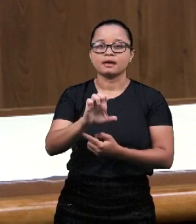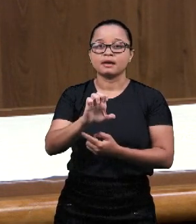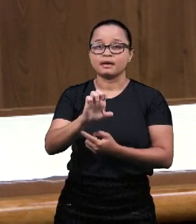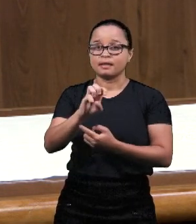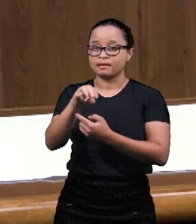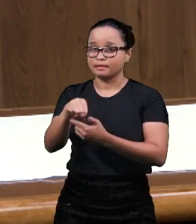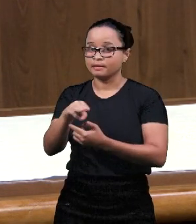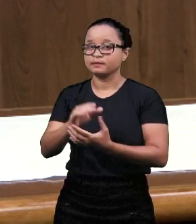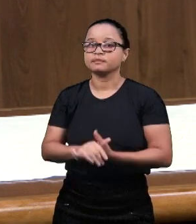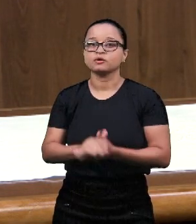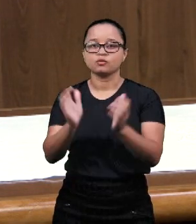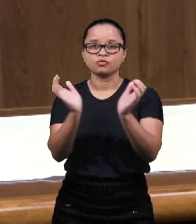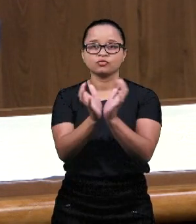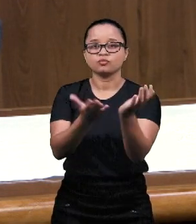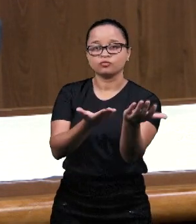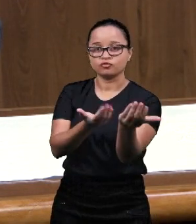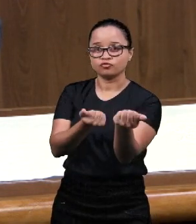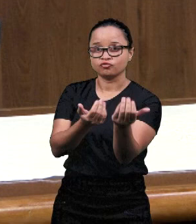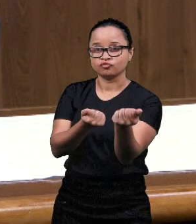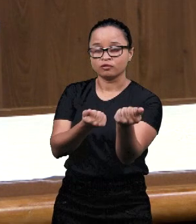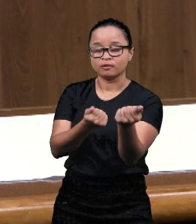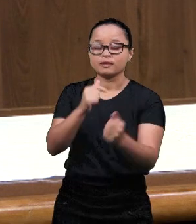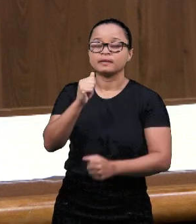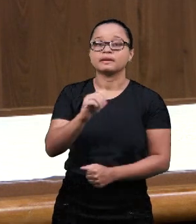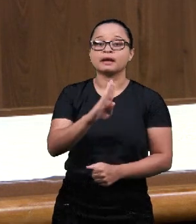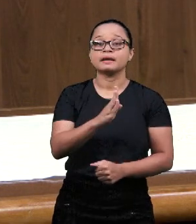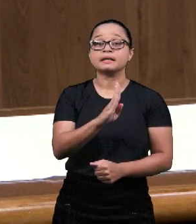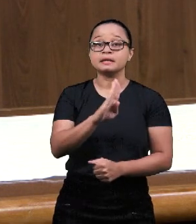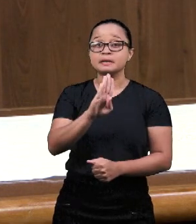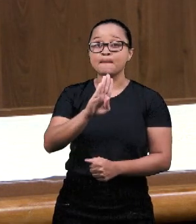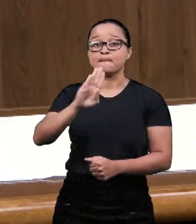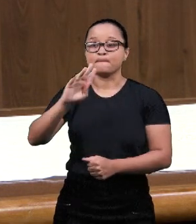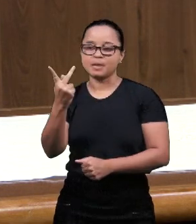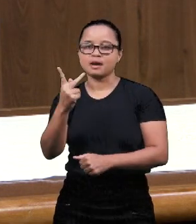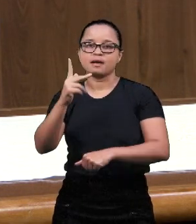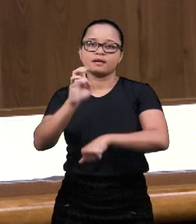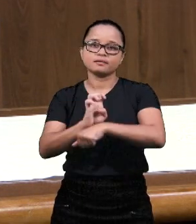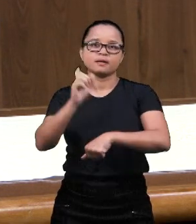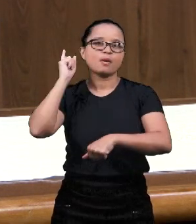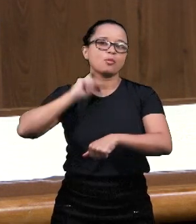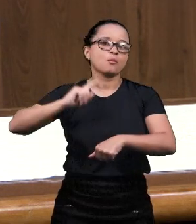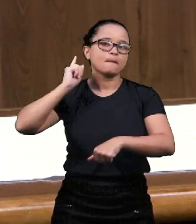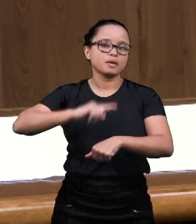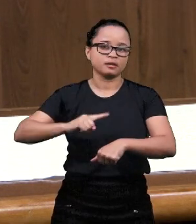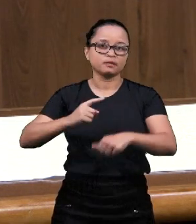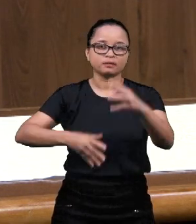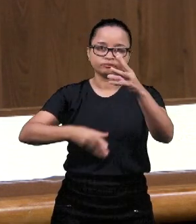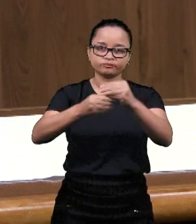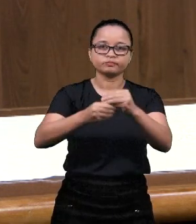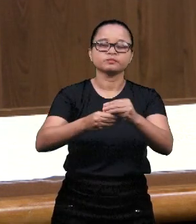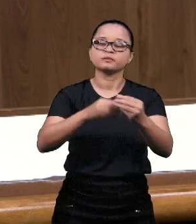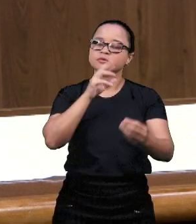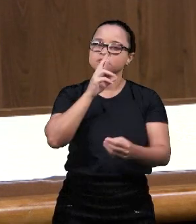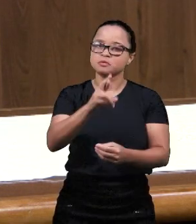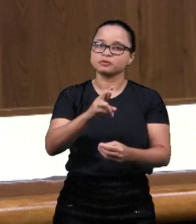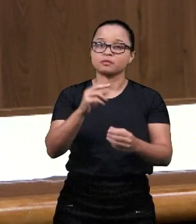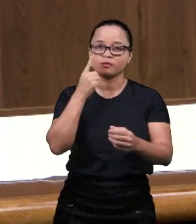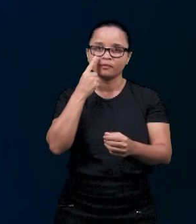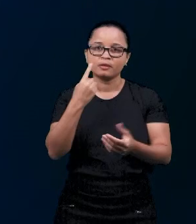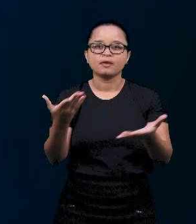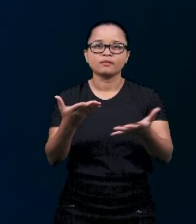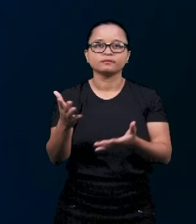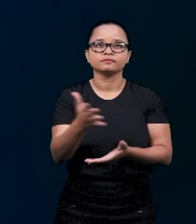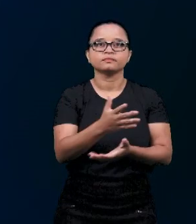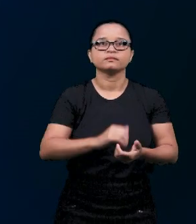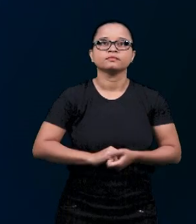dans la ville de Belo Horizonte, va compléter cette réponse. Nous allons entendre à nos frères. Dans le texte de